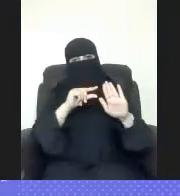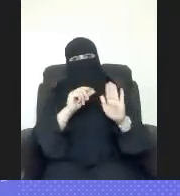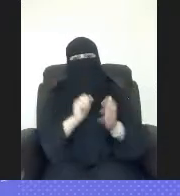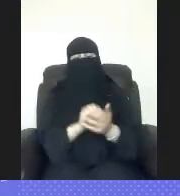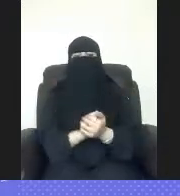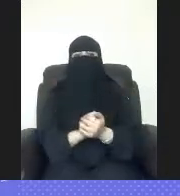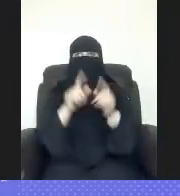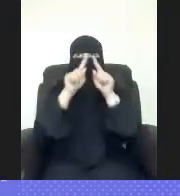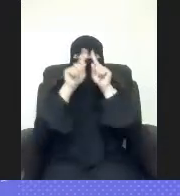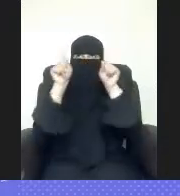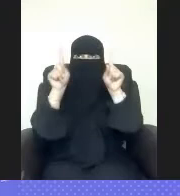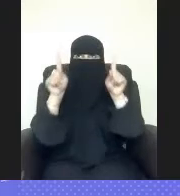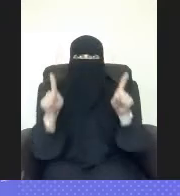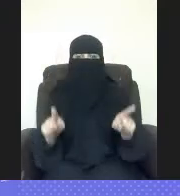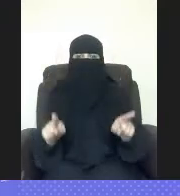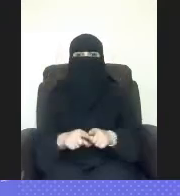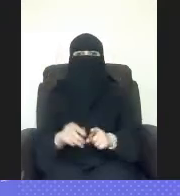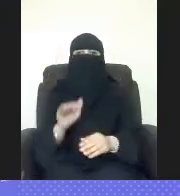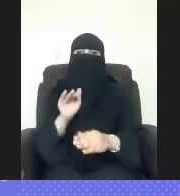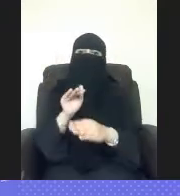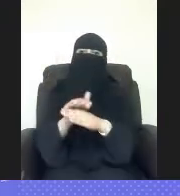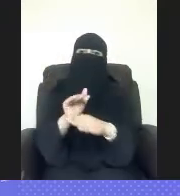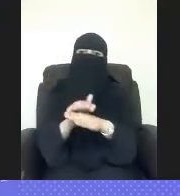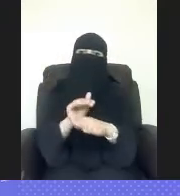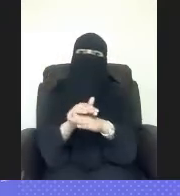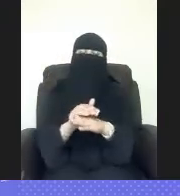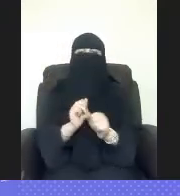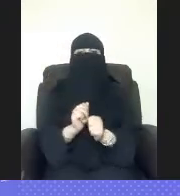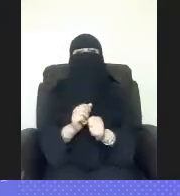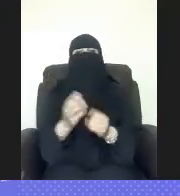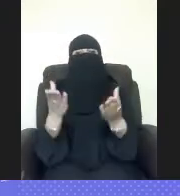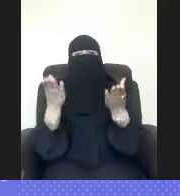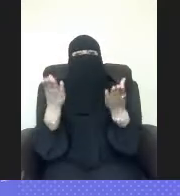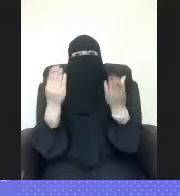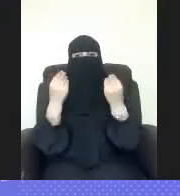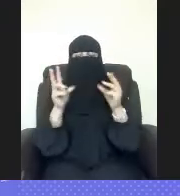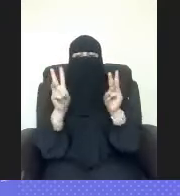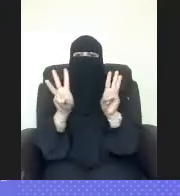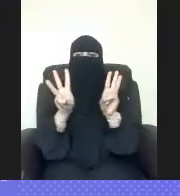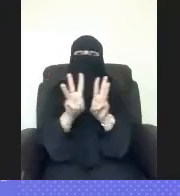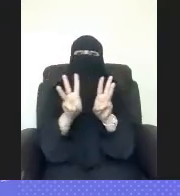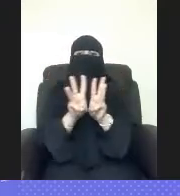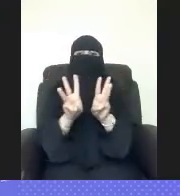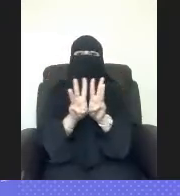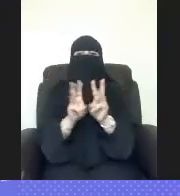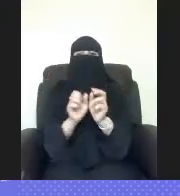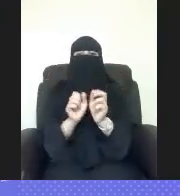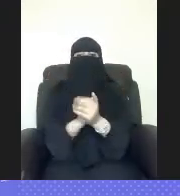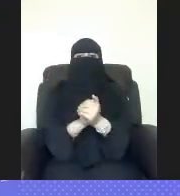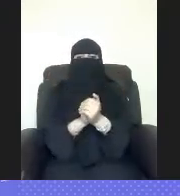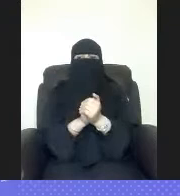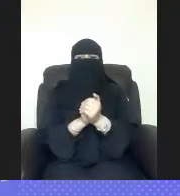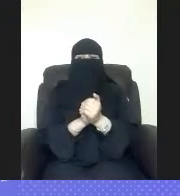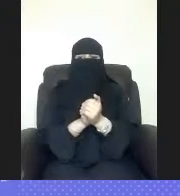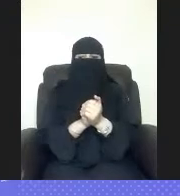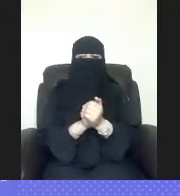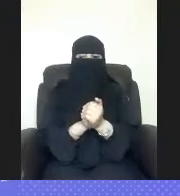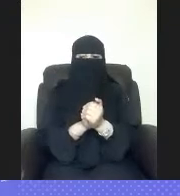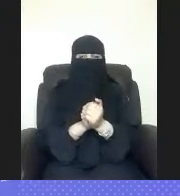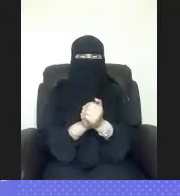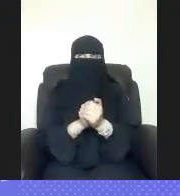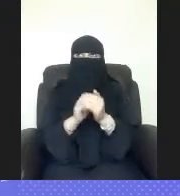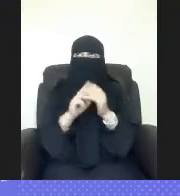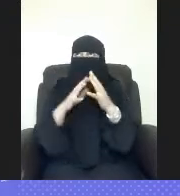نماذج المحاضرات في التعليم الإلكتروني. في ذلك الفضاء الإلكتروني الذي